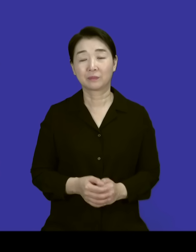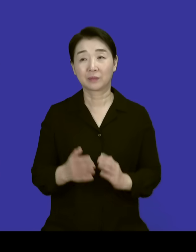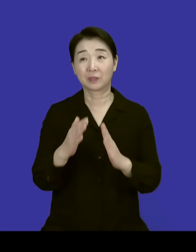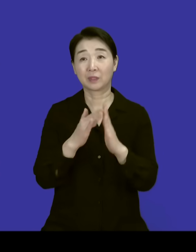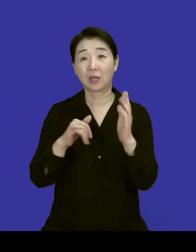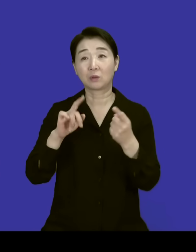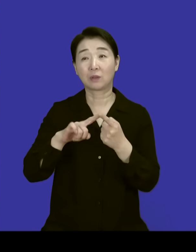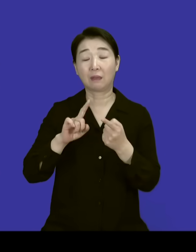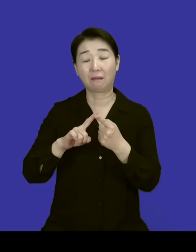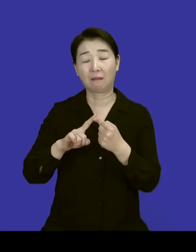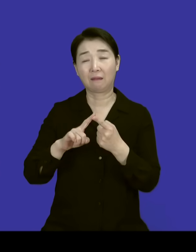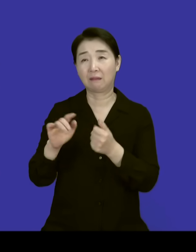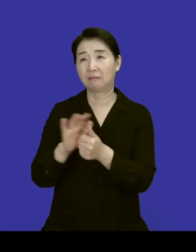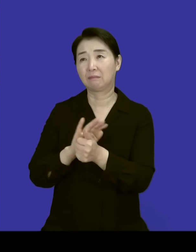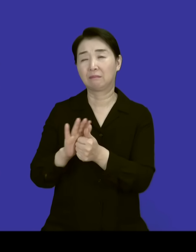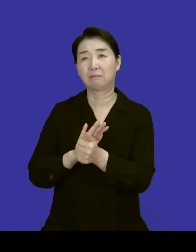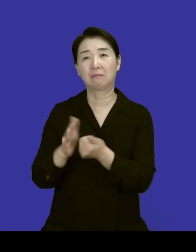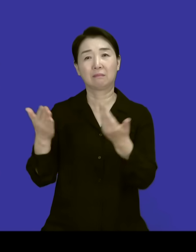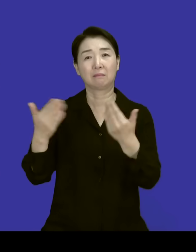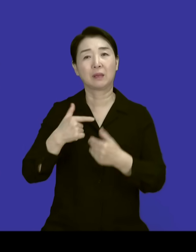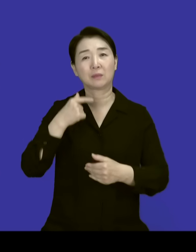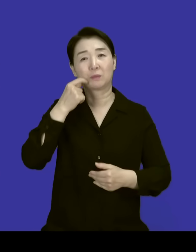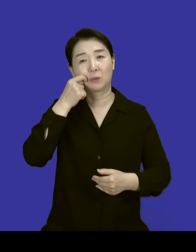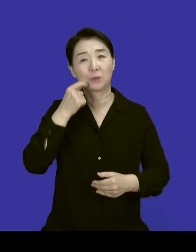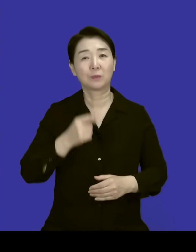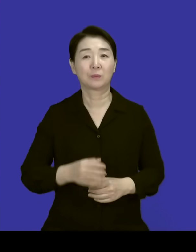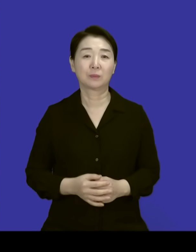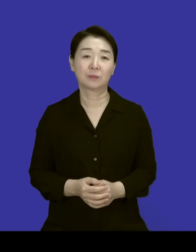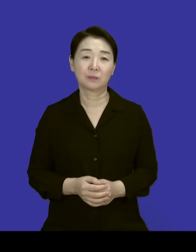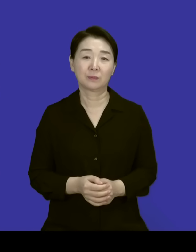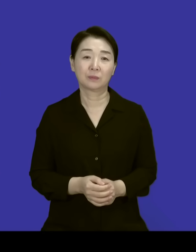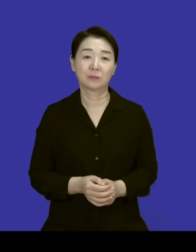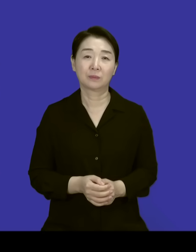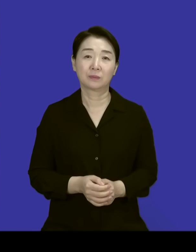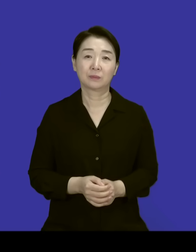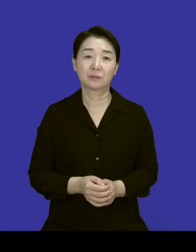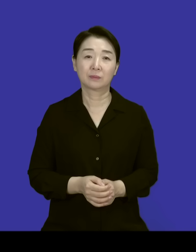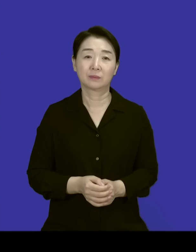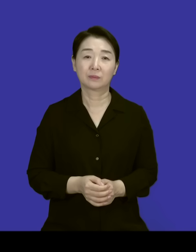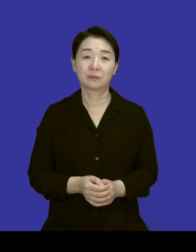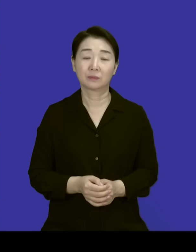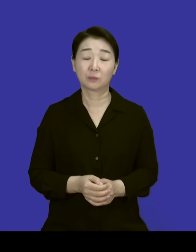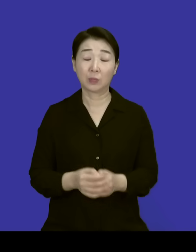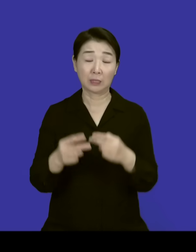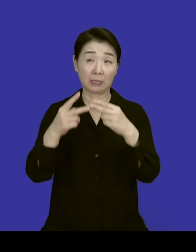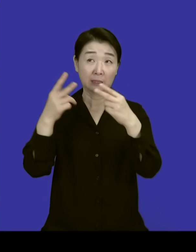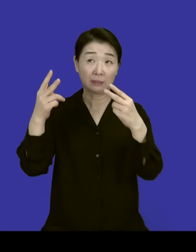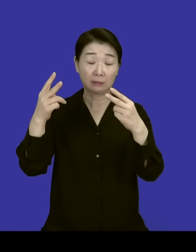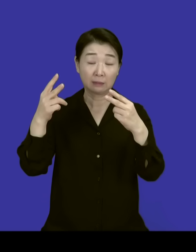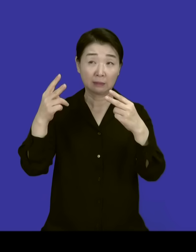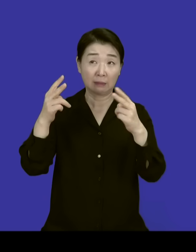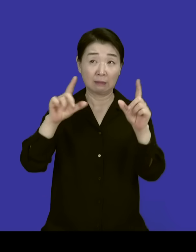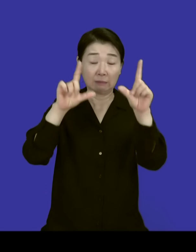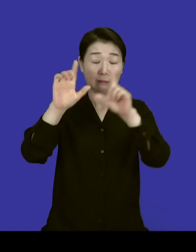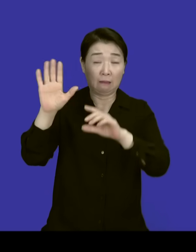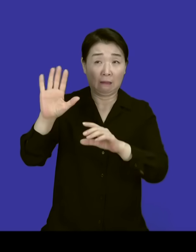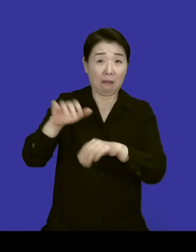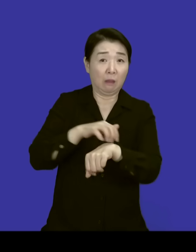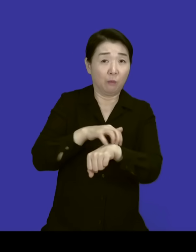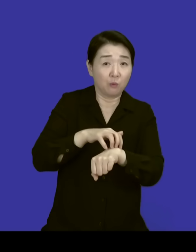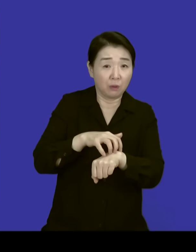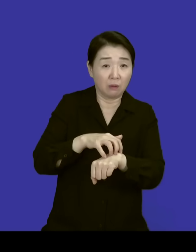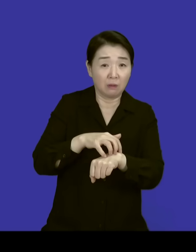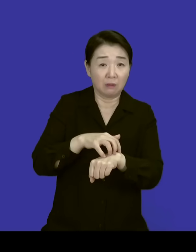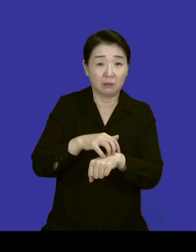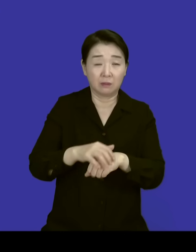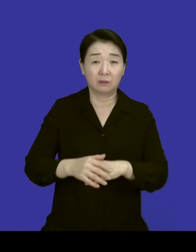못 받은 거죠 사실은요. 그리고 저도 위에 올라가가지고 있는 게 불편하고 아버지 뵈는 게. 근데 거기 있으라 해서 혼자 그